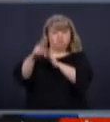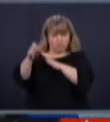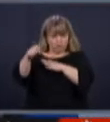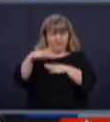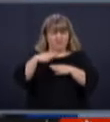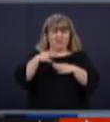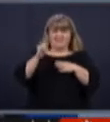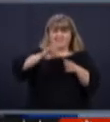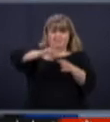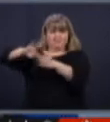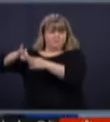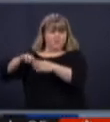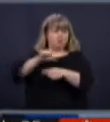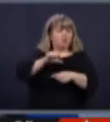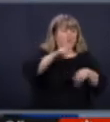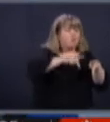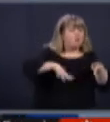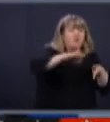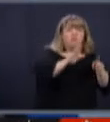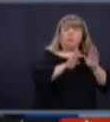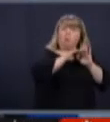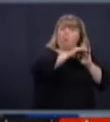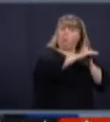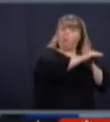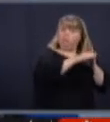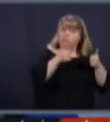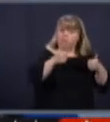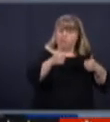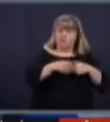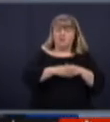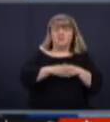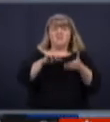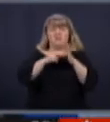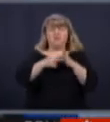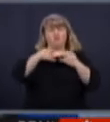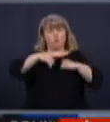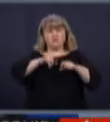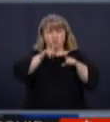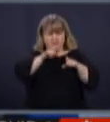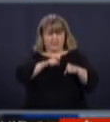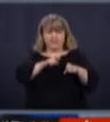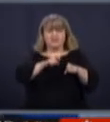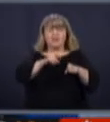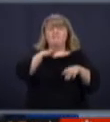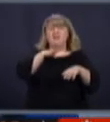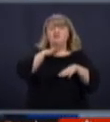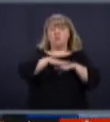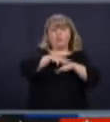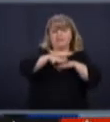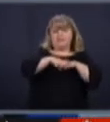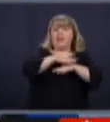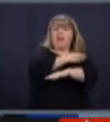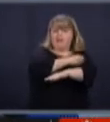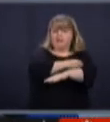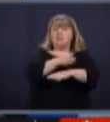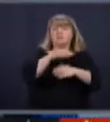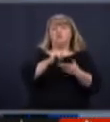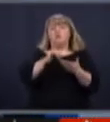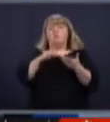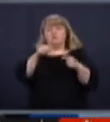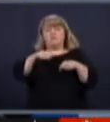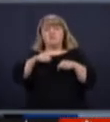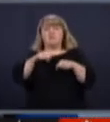qui va être aidant, c'est les tests qu'on va faire actuellement, mais surtout les tests de séroépidémiologie qui vont se faire ici au Québec comme ailleurs au Canada.